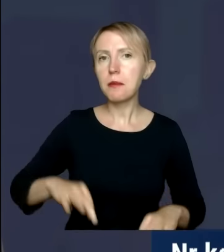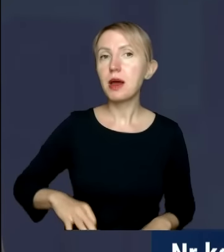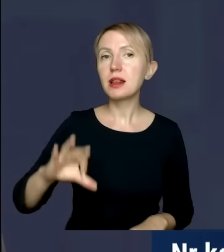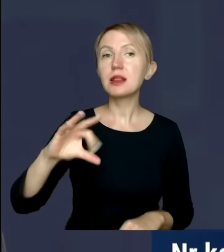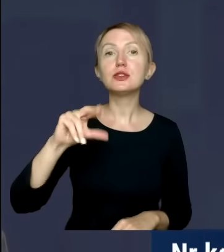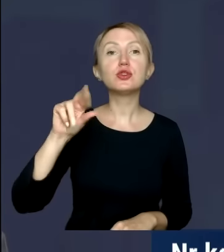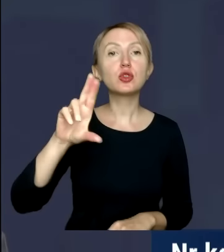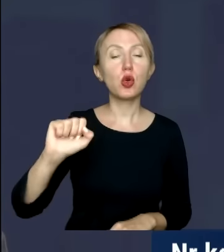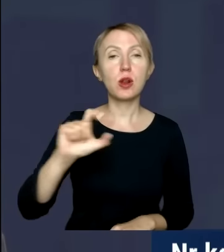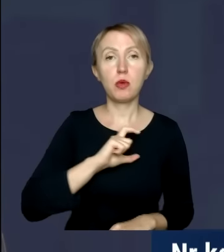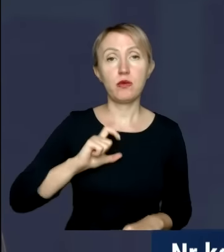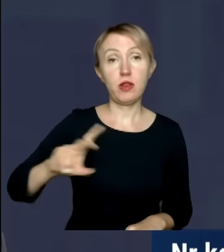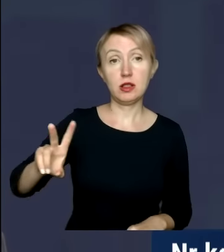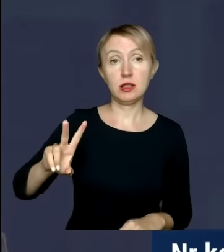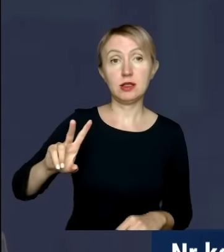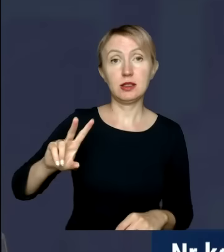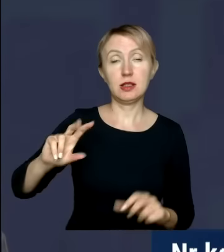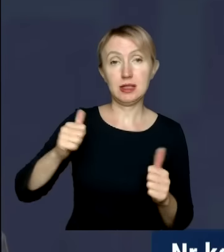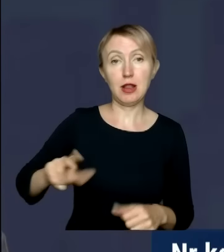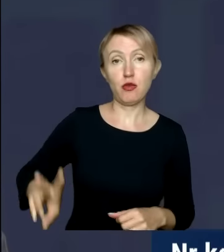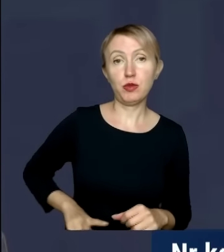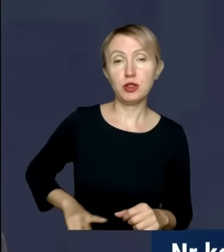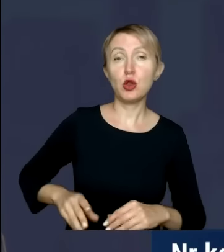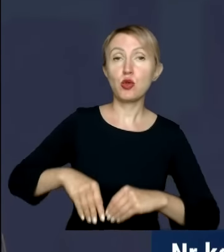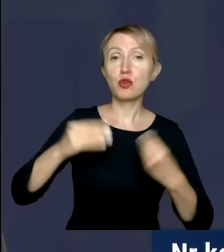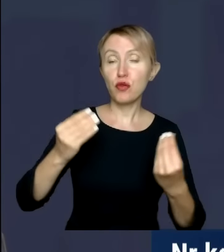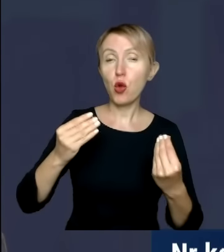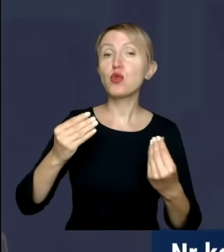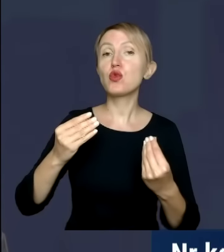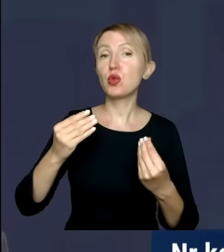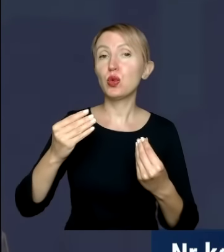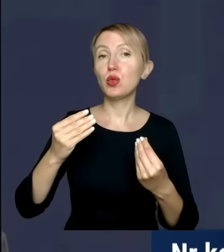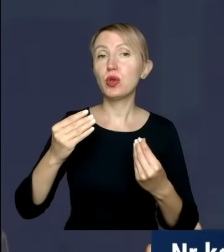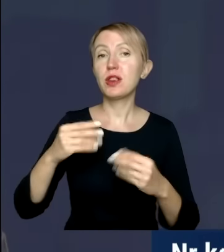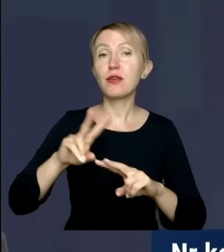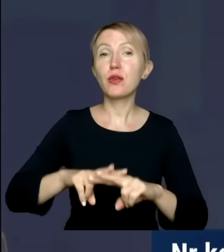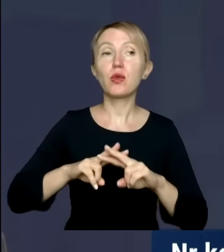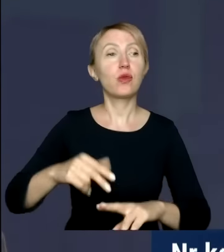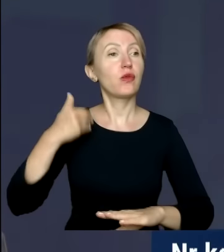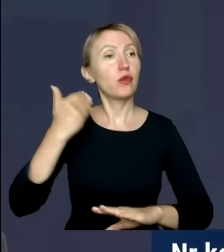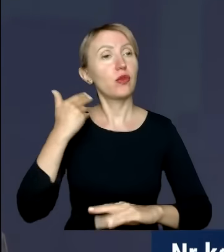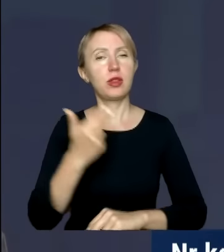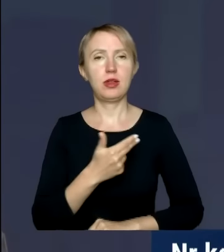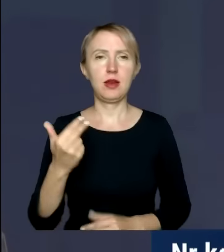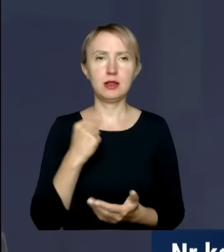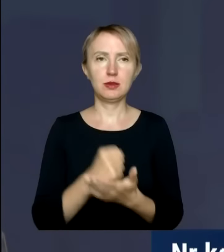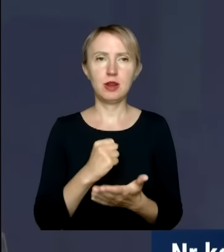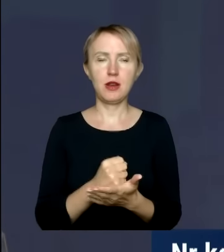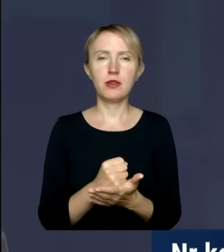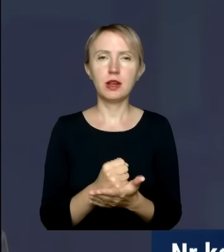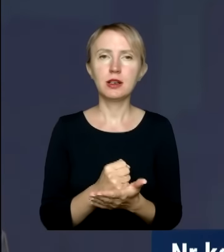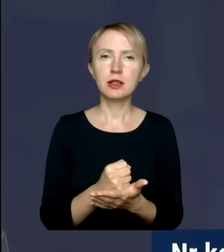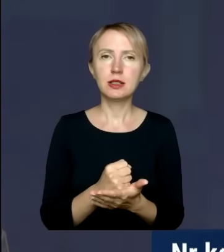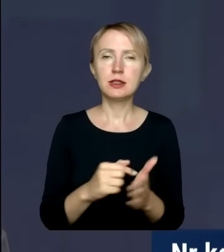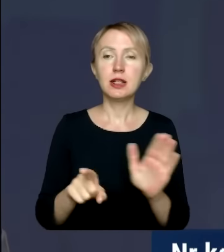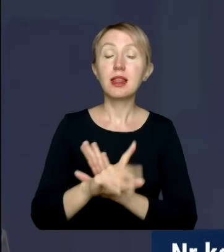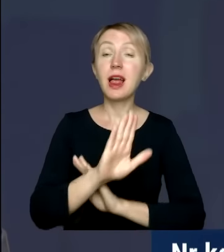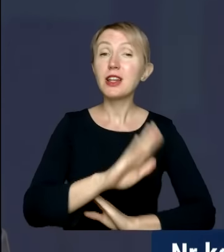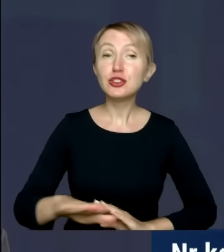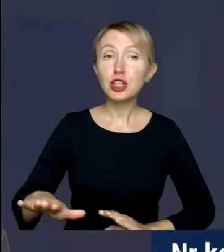podsekretarz stanów ministerstwie rozwoju i Funduszy zabiera głos w sprawach w sprawach wprowadzenia dla naszych dzieci